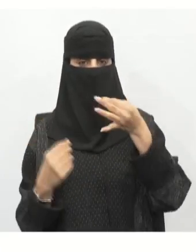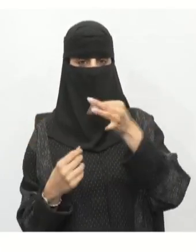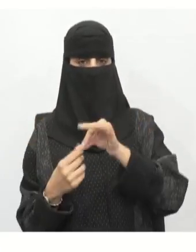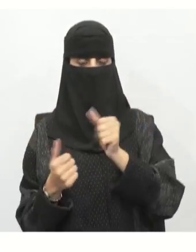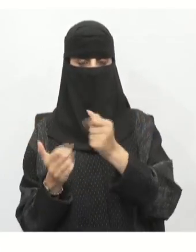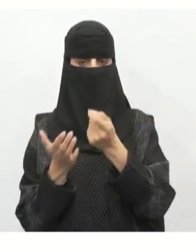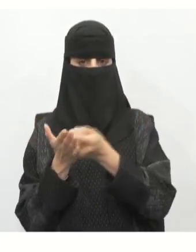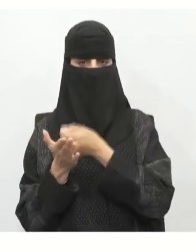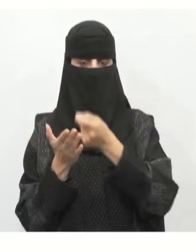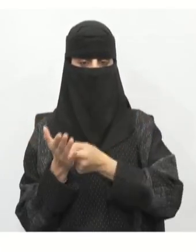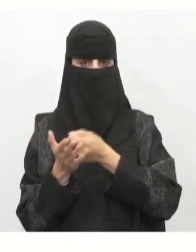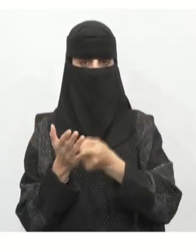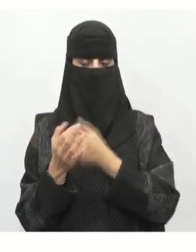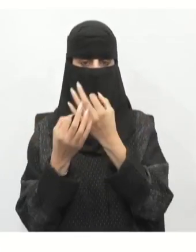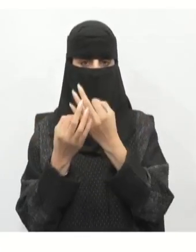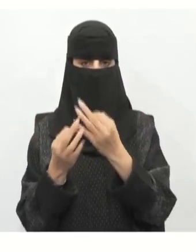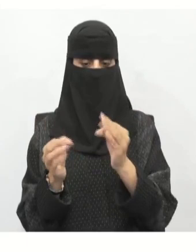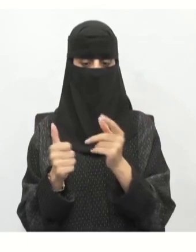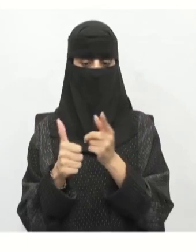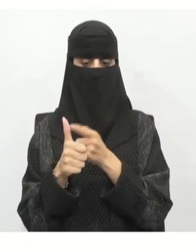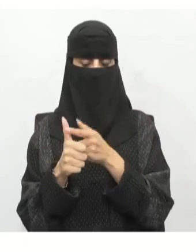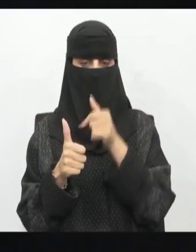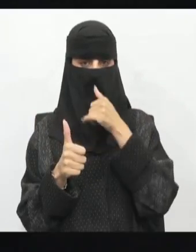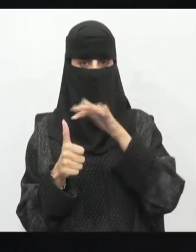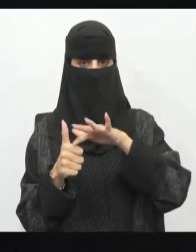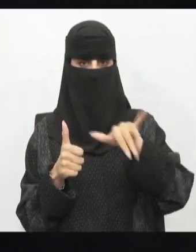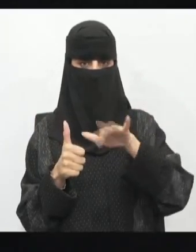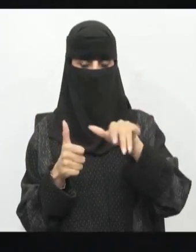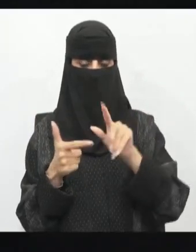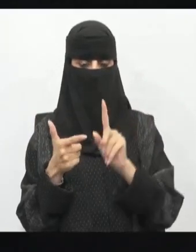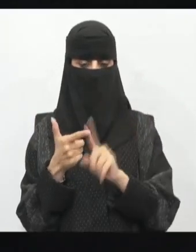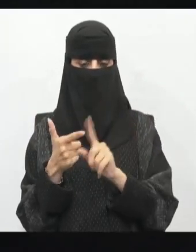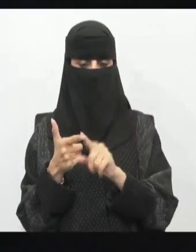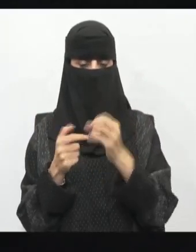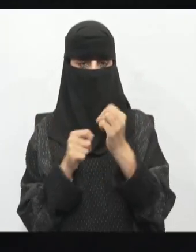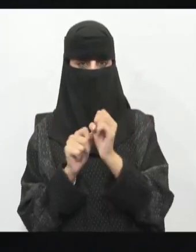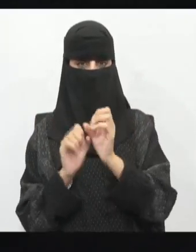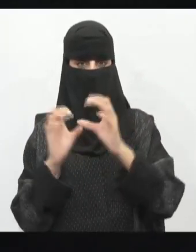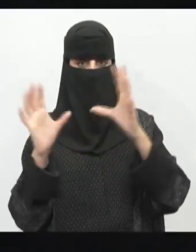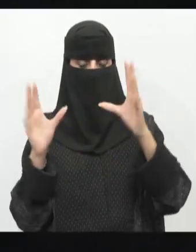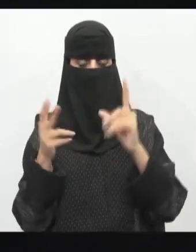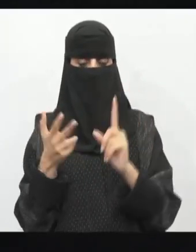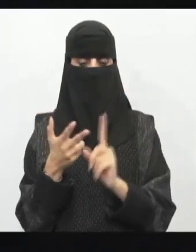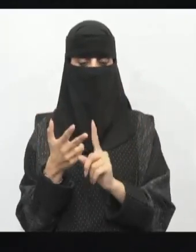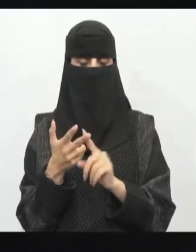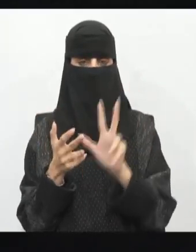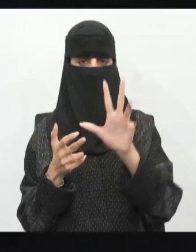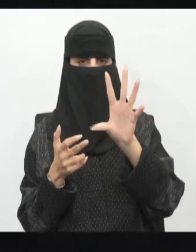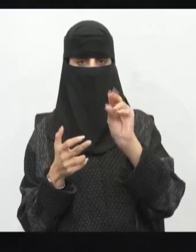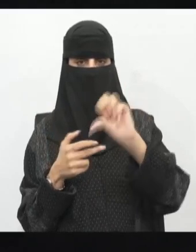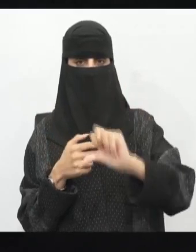اقوم بتدوين الاجابات اولا السباحه رياضه ممتعه ايضا مفيده لصحه